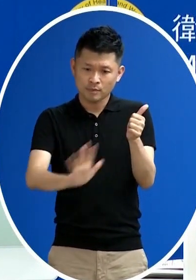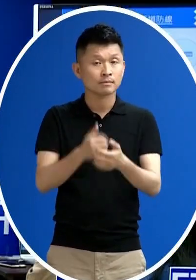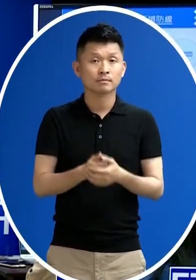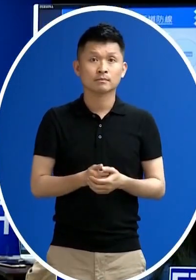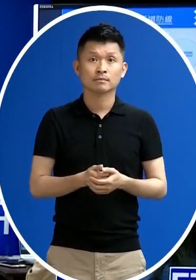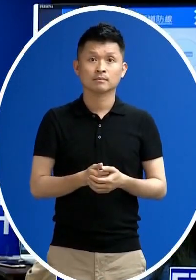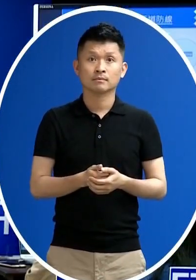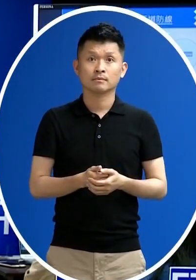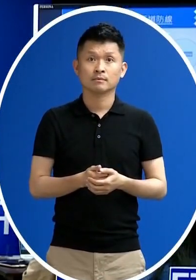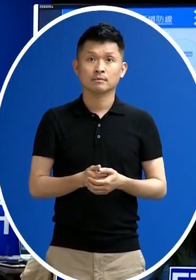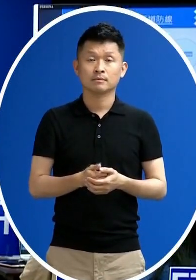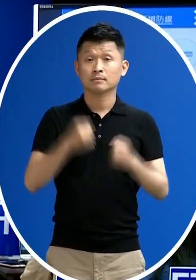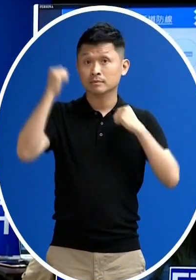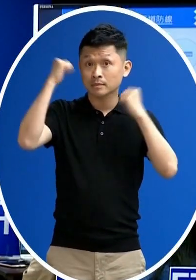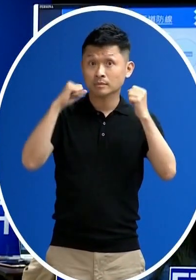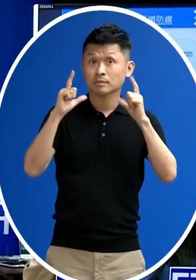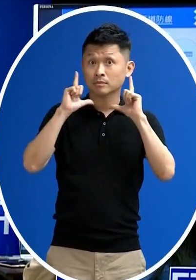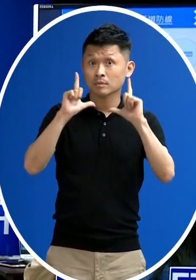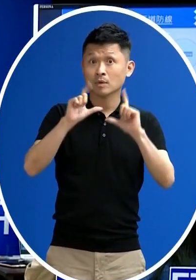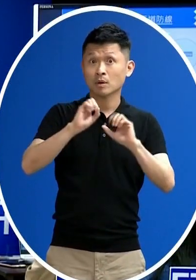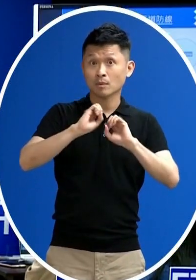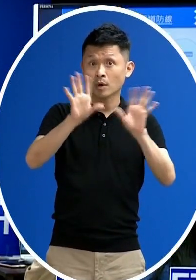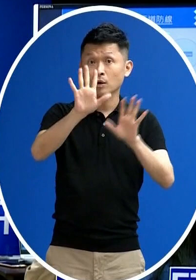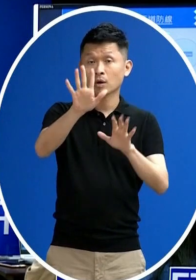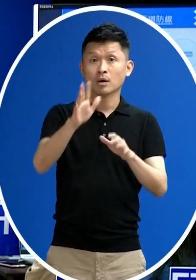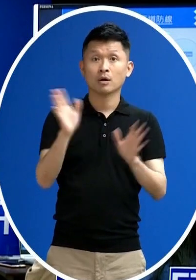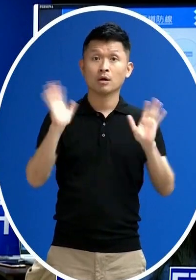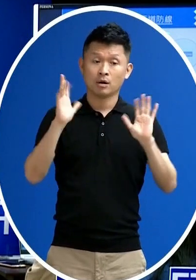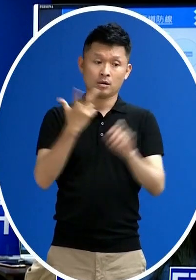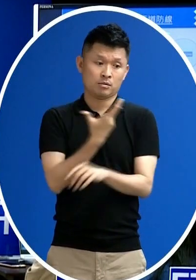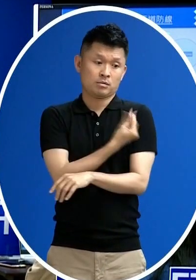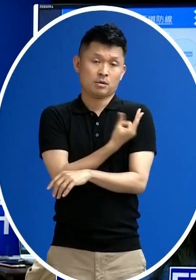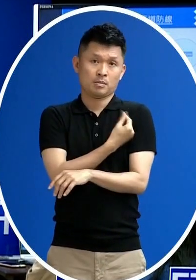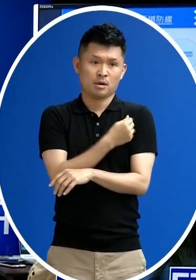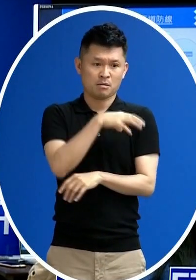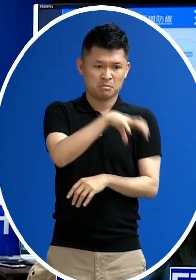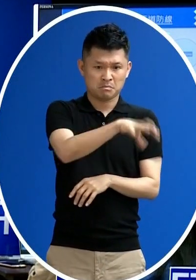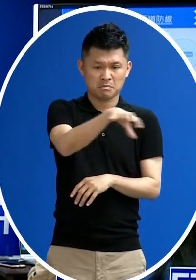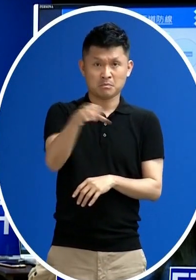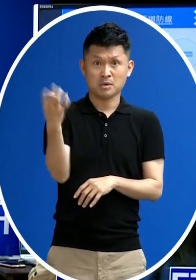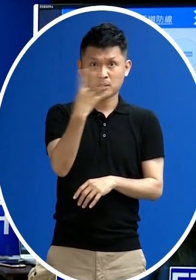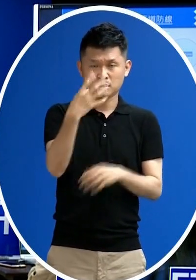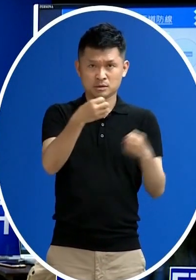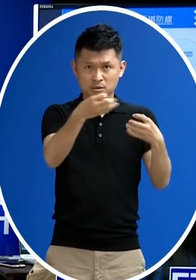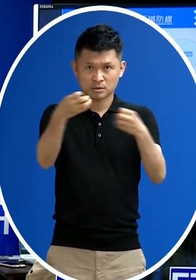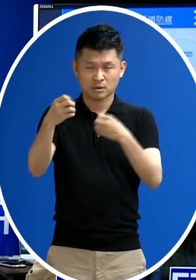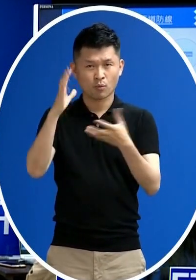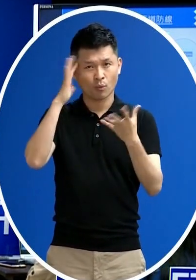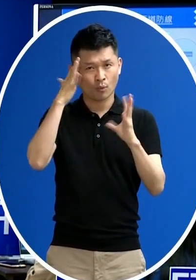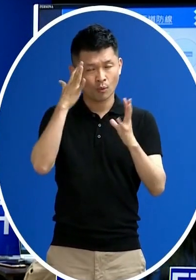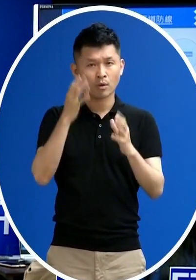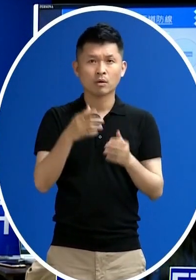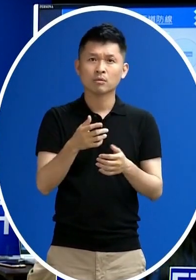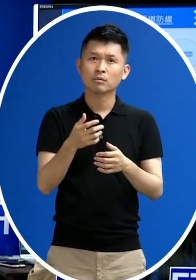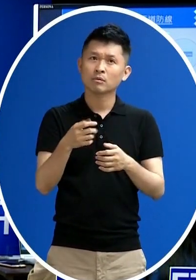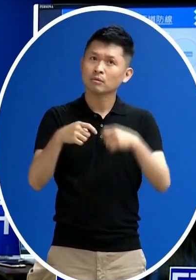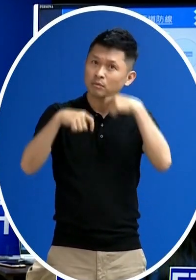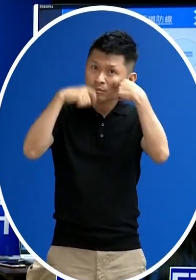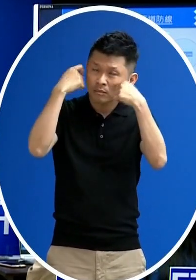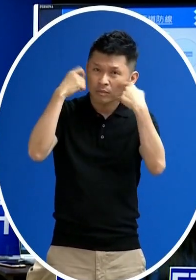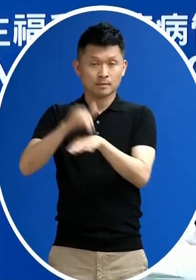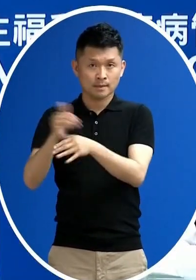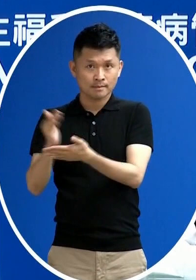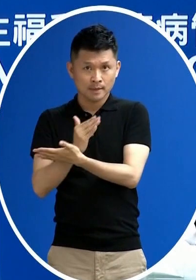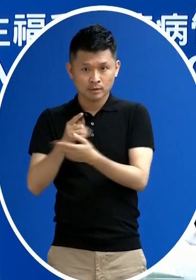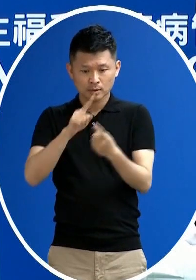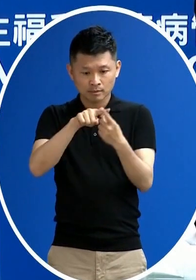上。 部长早上有讲到，就是儿童疫苗是四方谈判比较复杂，那可以帮我们透露一下是怎么样的状况比较复